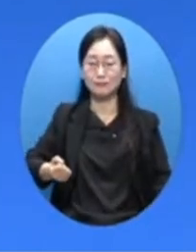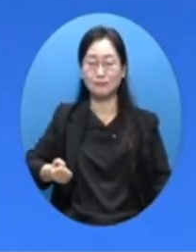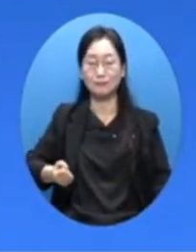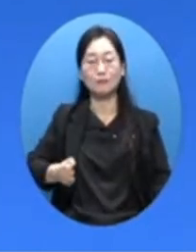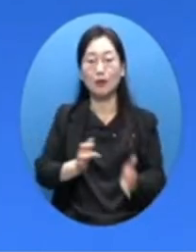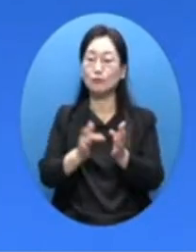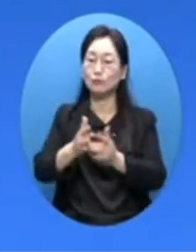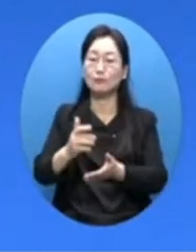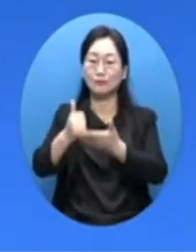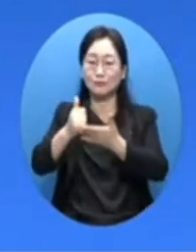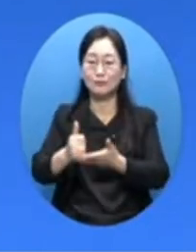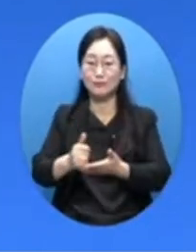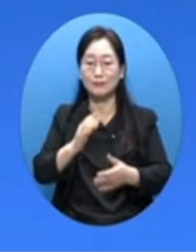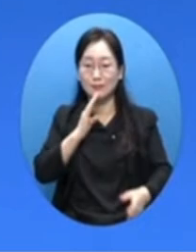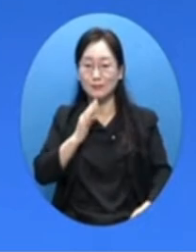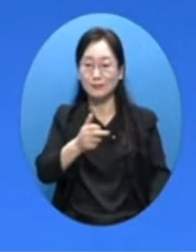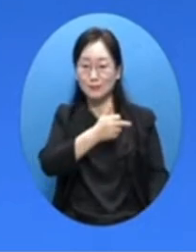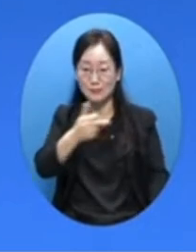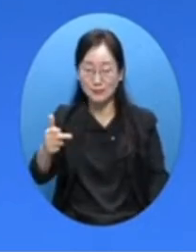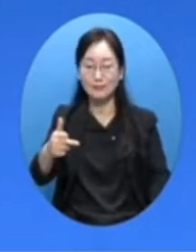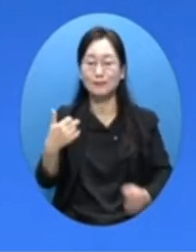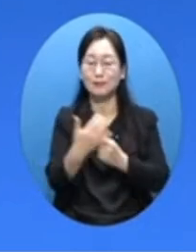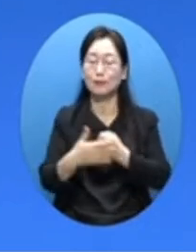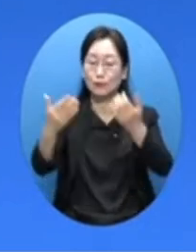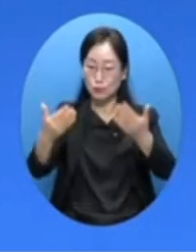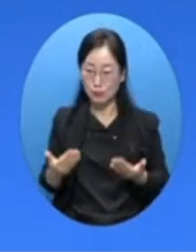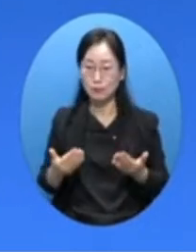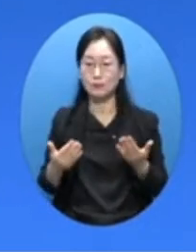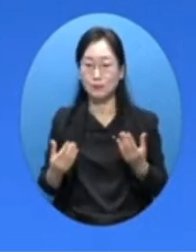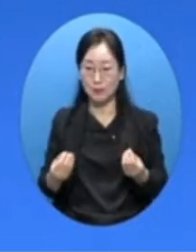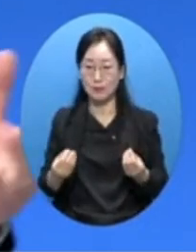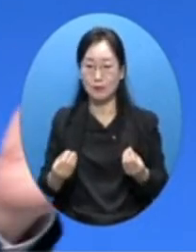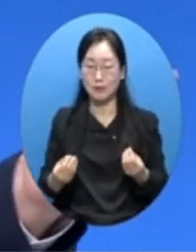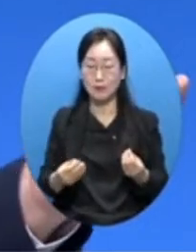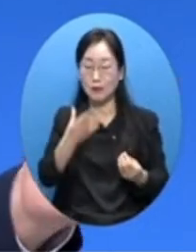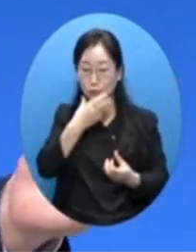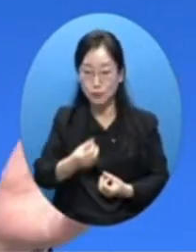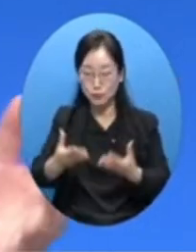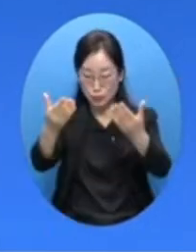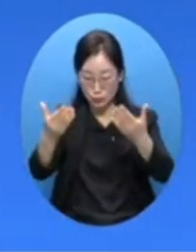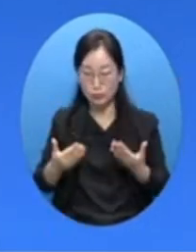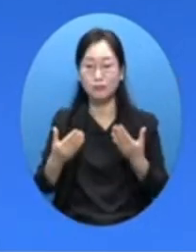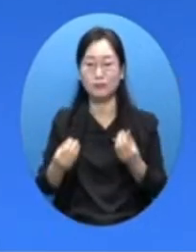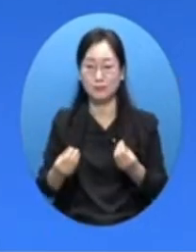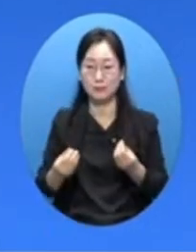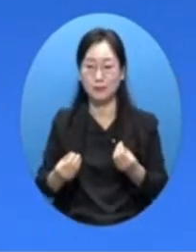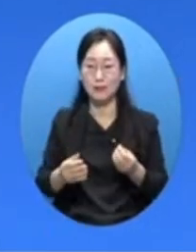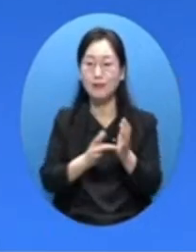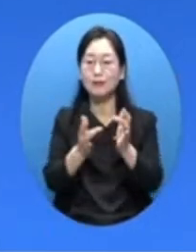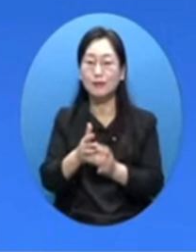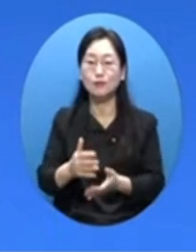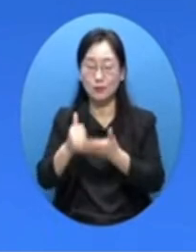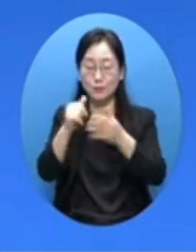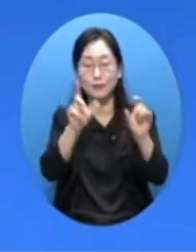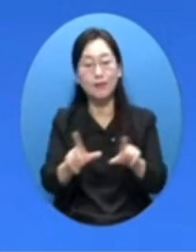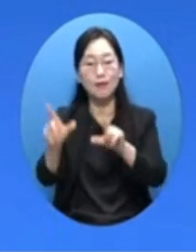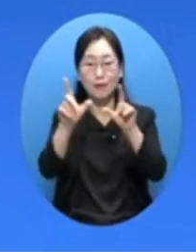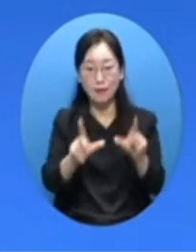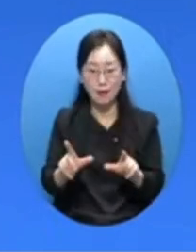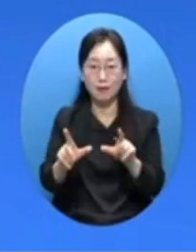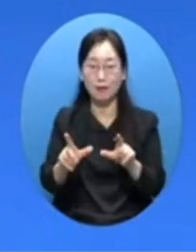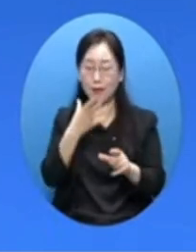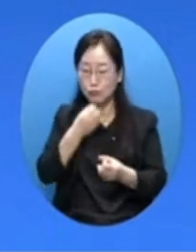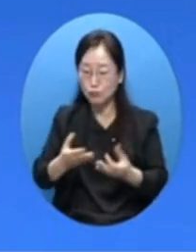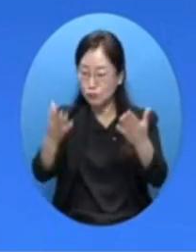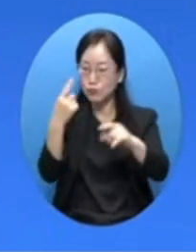예수님께서 얼마나 그 큰 은혜를 우리에게 베푸시고 우리에게 축복을 주셨는지, 예수님의 삶이 우리에게 주신